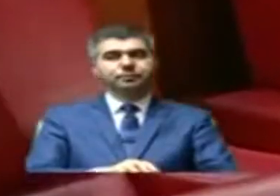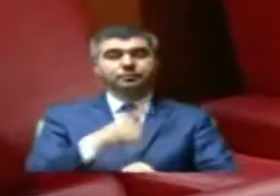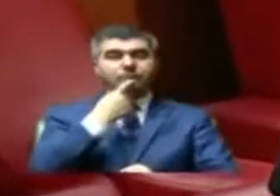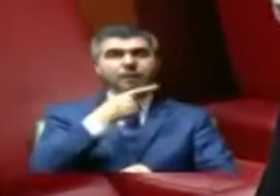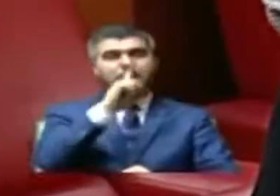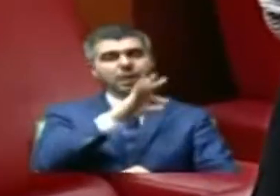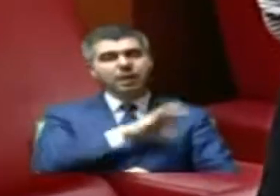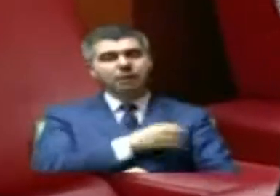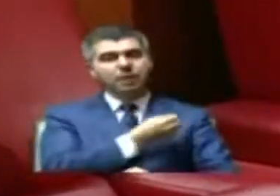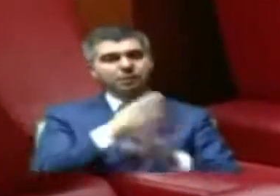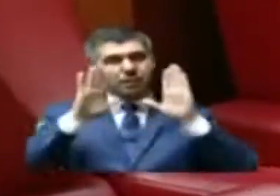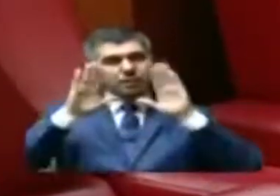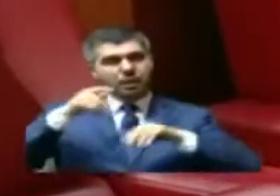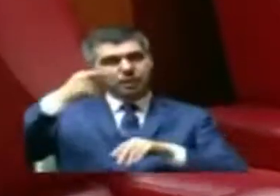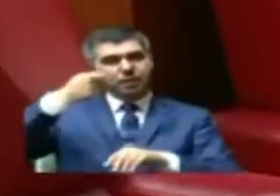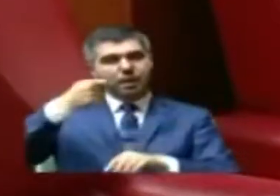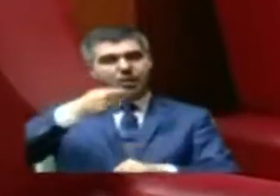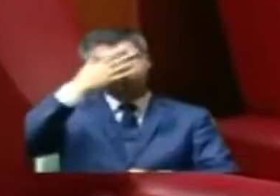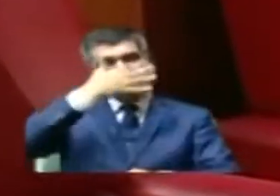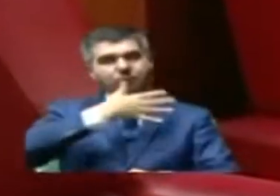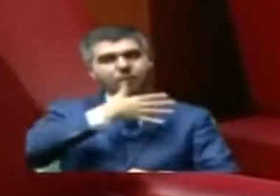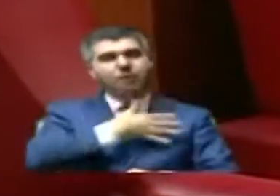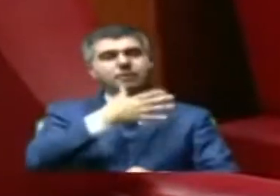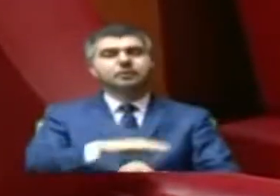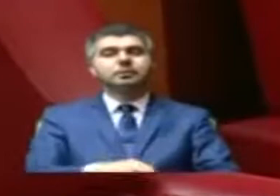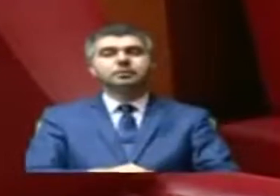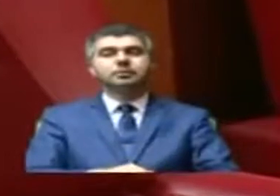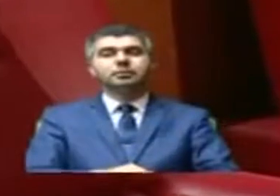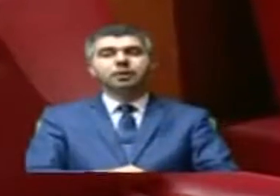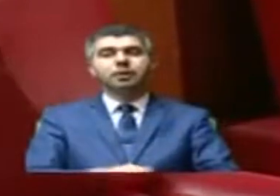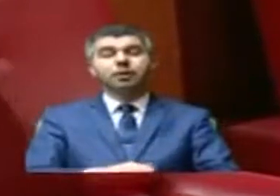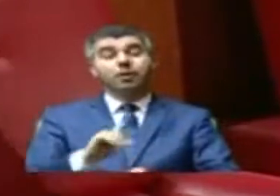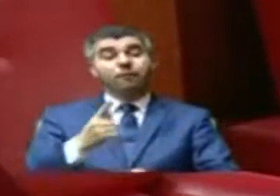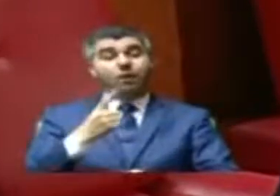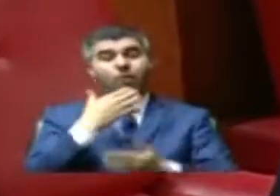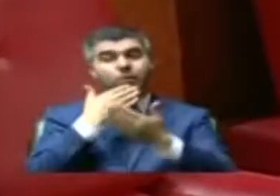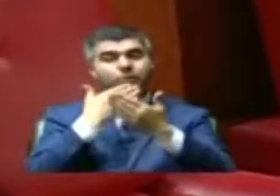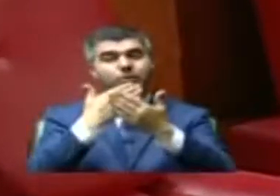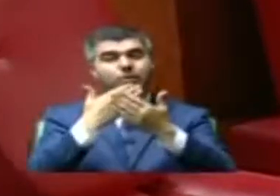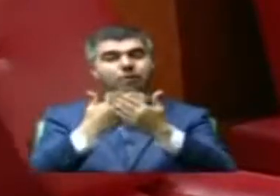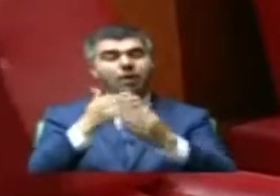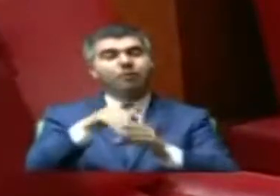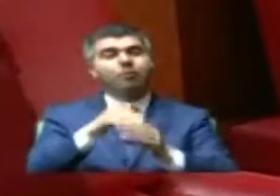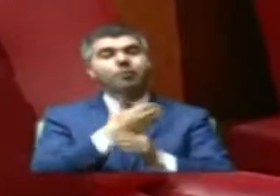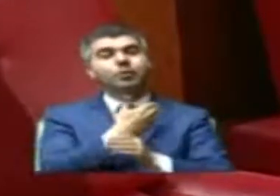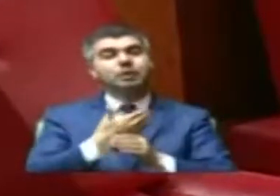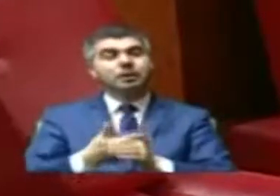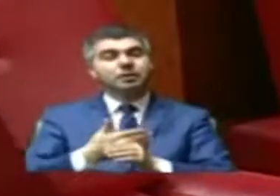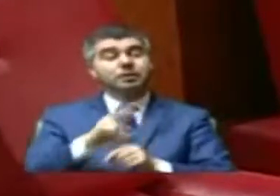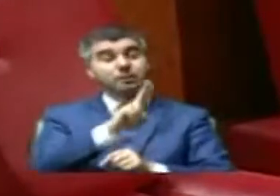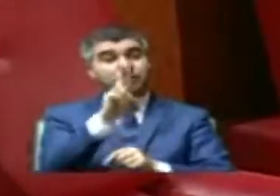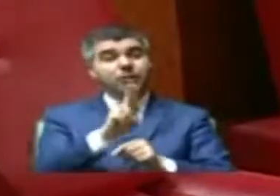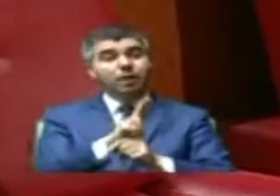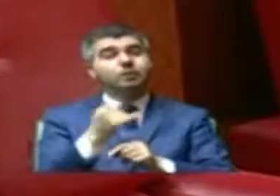بسم الله الرحمن الرحيم والصلاة والسلام على سيد المرسلين. ولن أشكر السيد مستشار المحترم على هذا السؤال